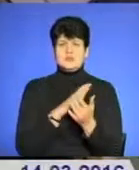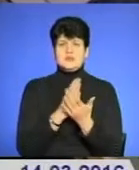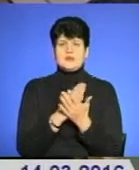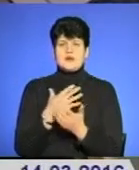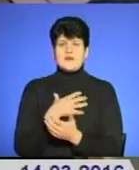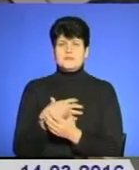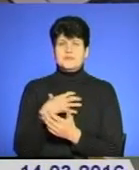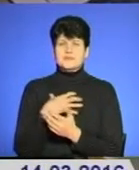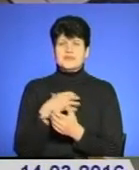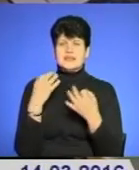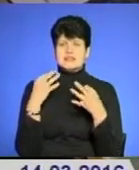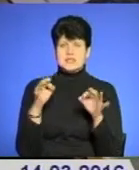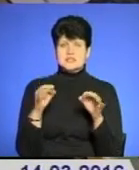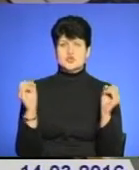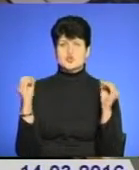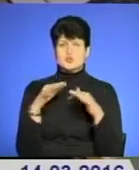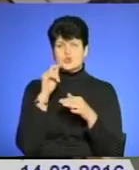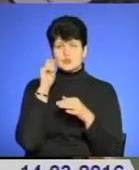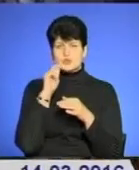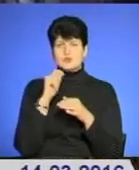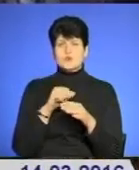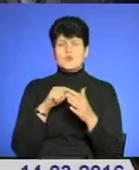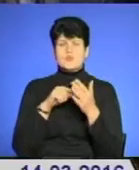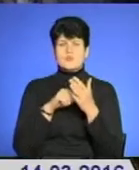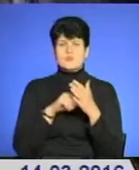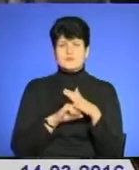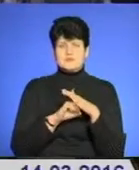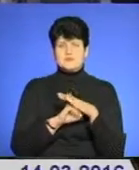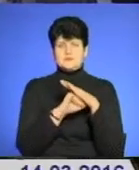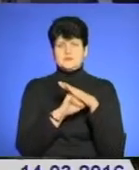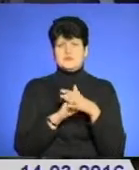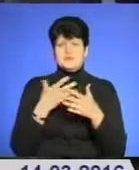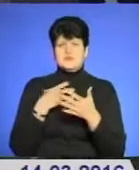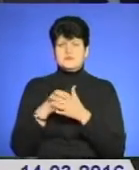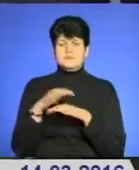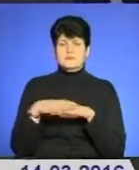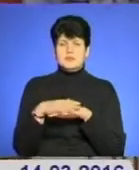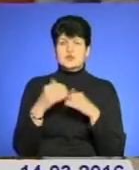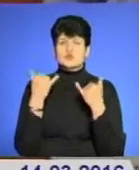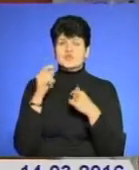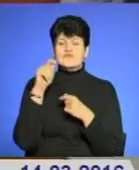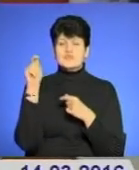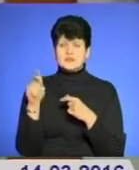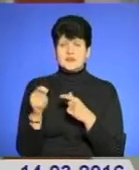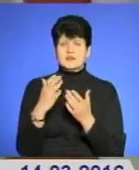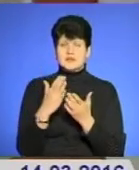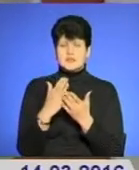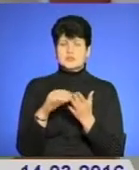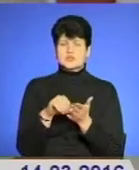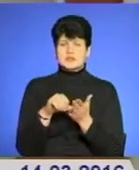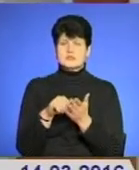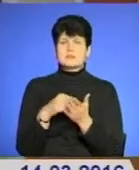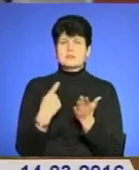актуальними. Незалежність, соборність України, опора на сили власного народу. Нинішня війна, безпосереднім учасником якої він став,